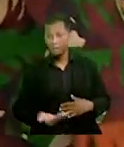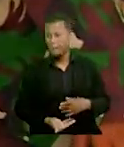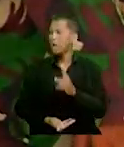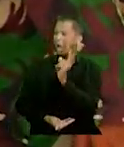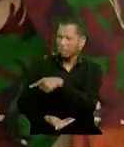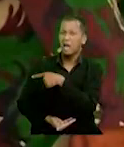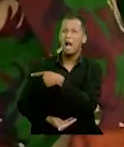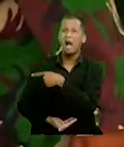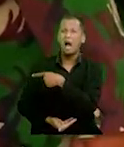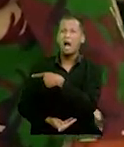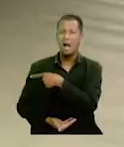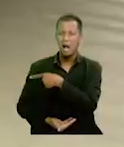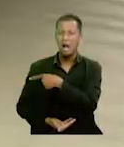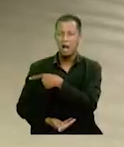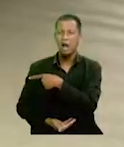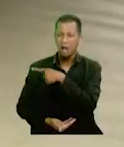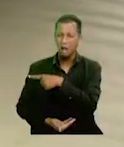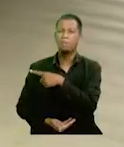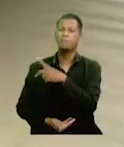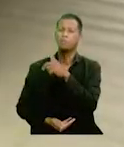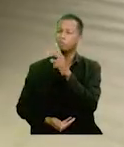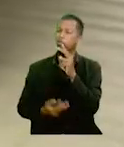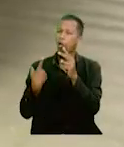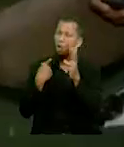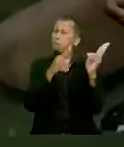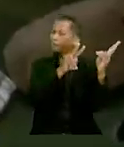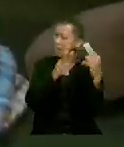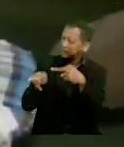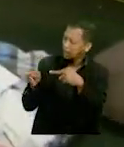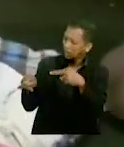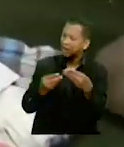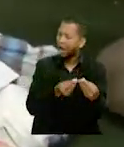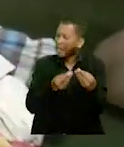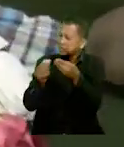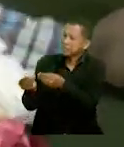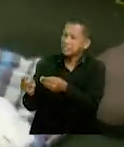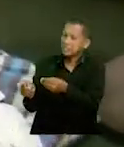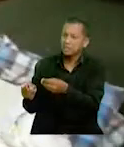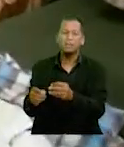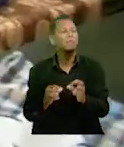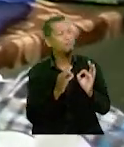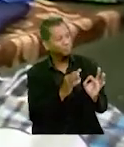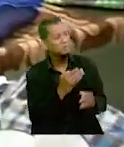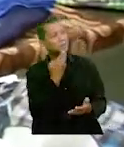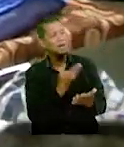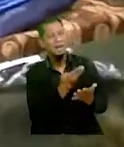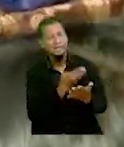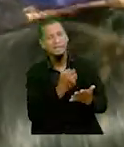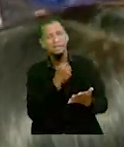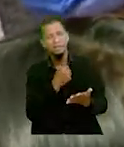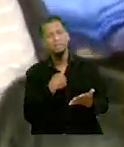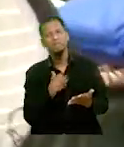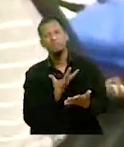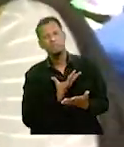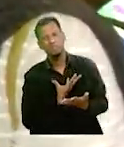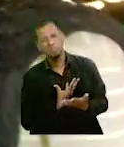gimana, susu apa gimana ya, tolong ya diperhatiin gitu. Sebenarnya. Baik Ibu, terima kasih banyak Ibu, sehat selalu Ibu, kita berbelasungkawa juga ya Bu,